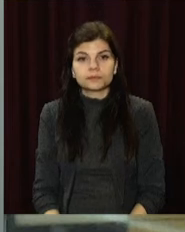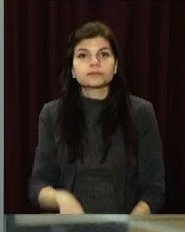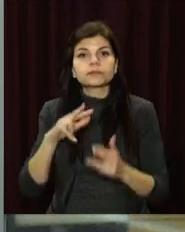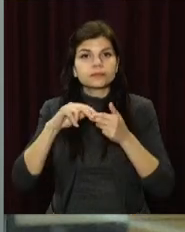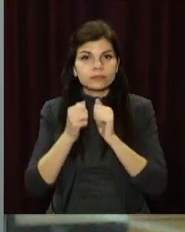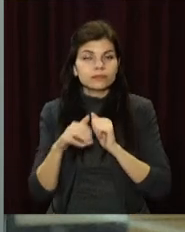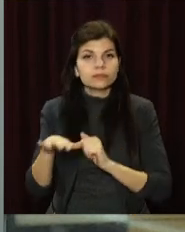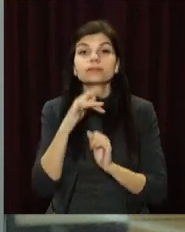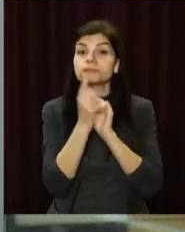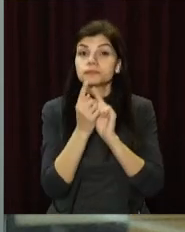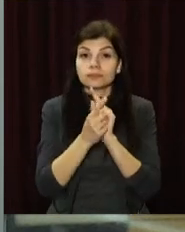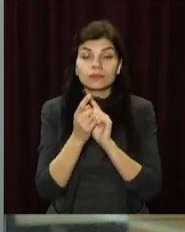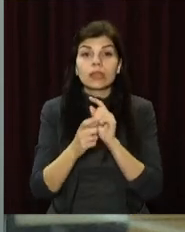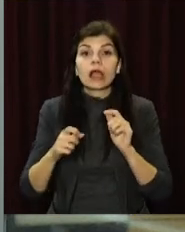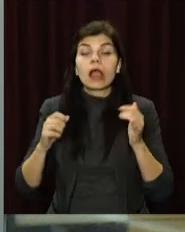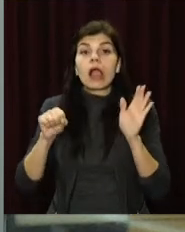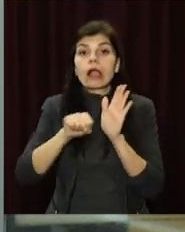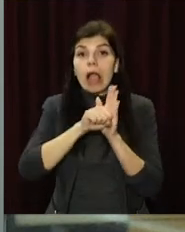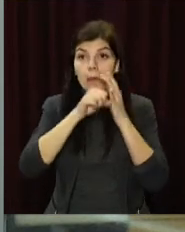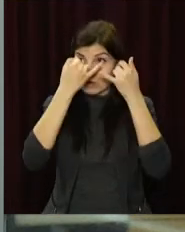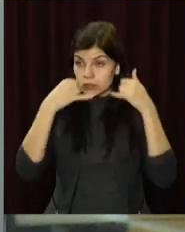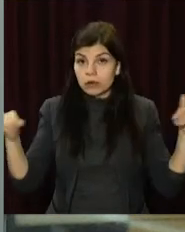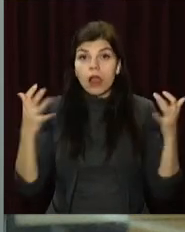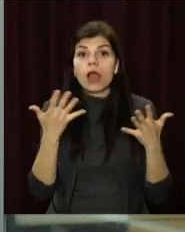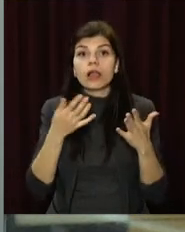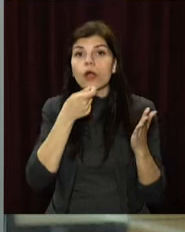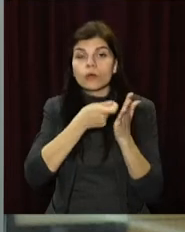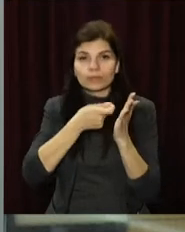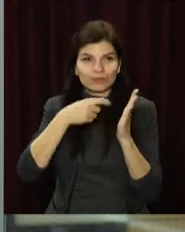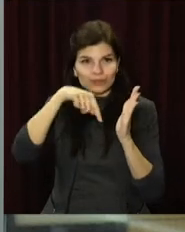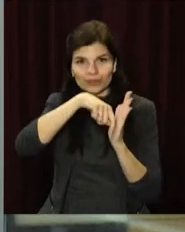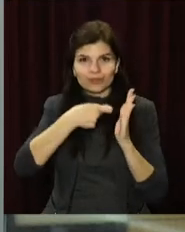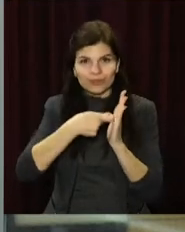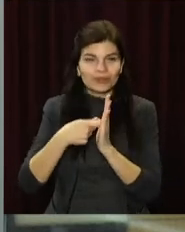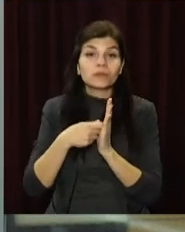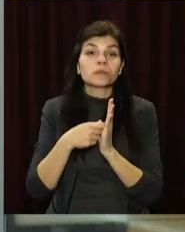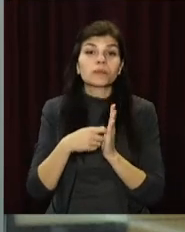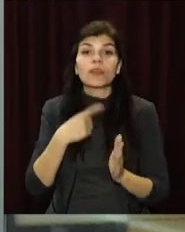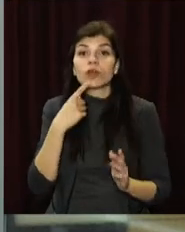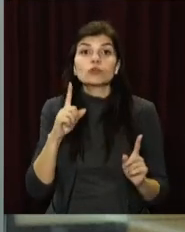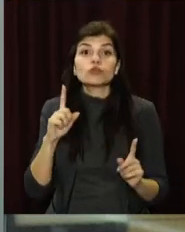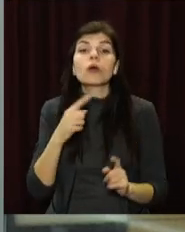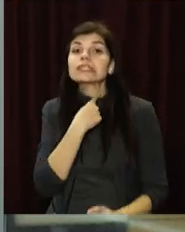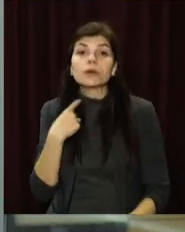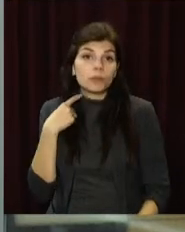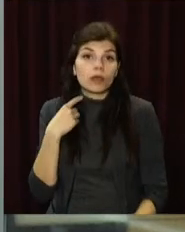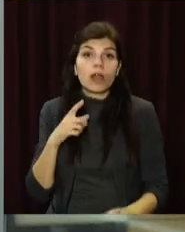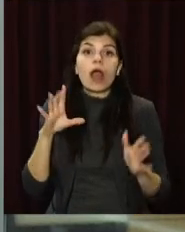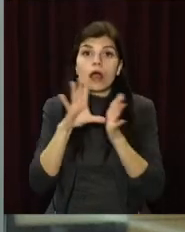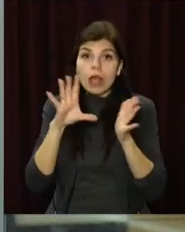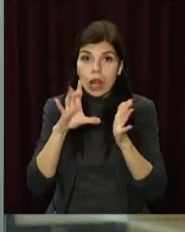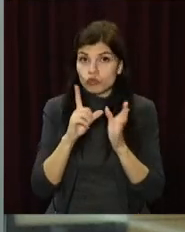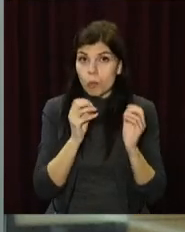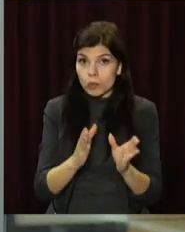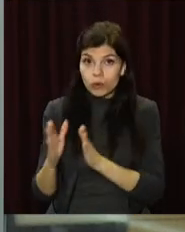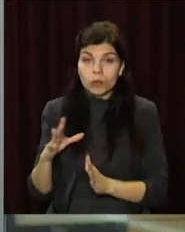У Кам'янському реконструюють кабельну електролінію, яка живить будинки житлового масиву соцміста. Аби забезпечити безперебійне